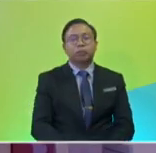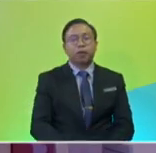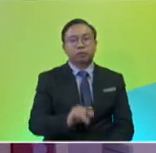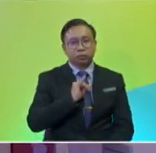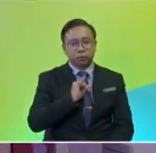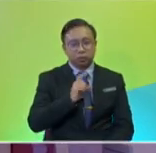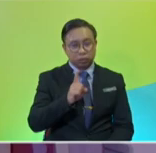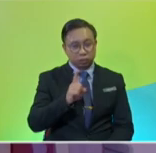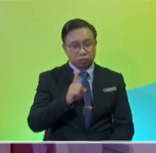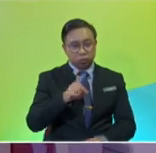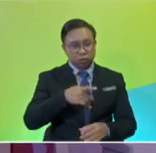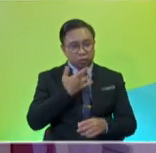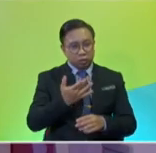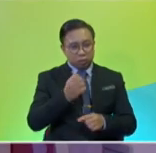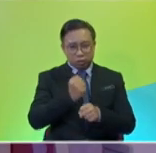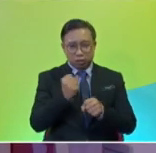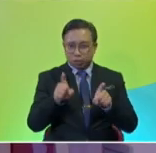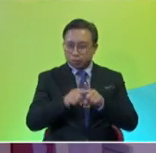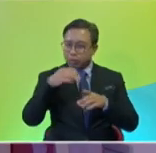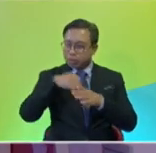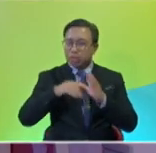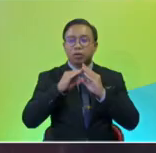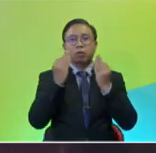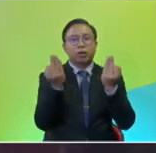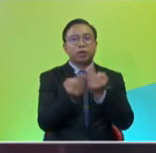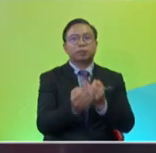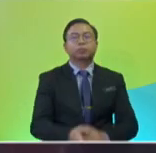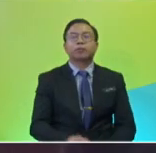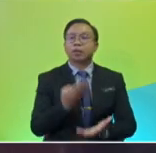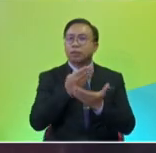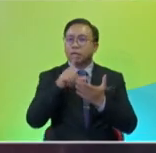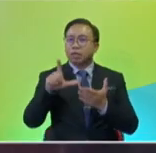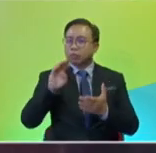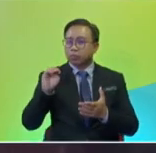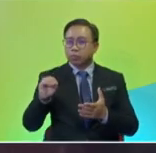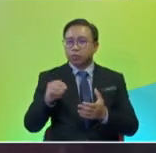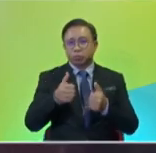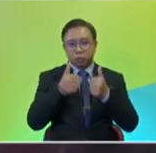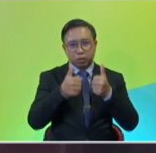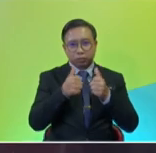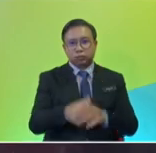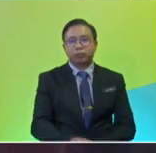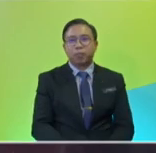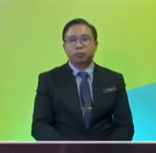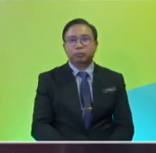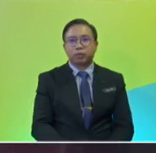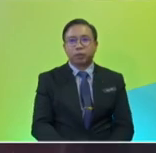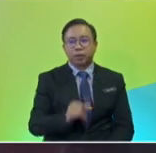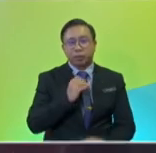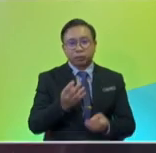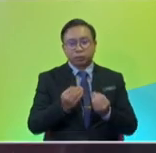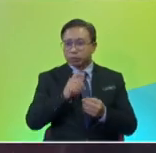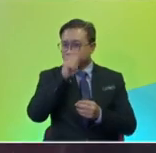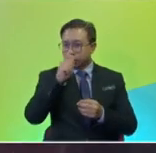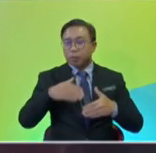perasaan apabila bekerjasama dalam keluarga. Wow, okey. Baiklah, cikgu. Nampaknya kita memang bagus untuk sekarang. Tapi saya nak tahu juga, nak kena tanya